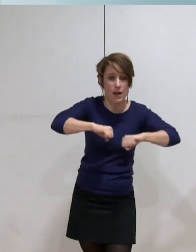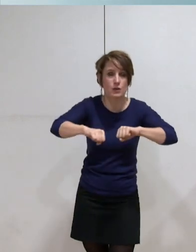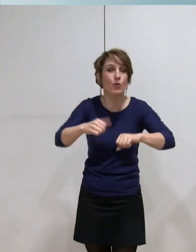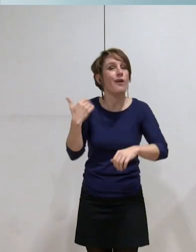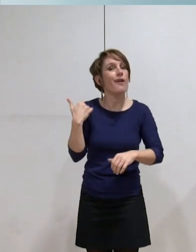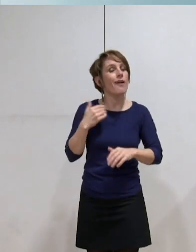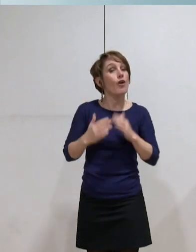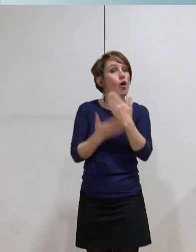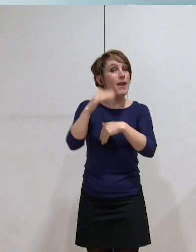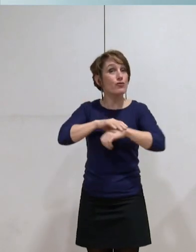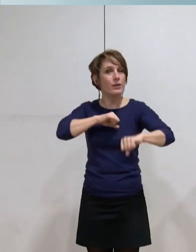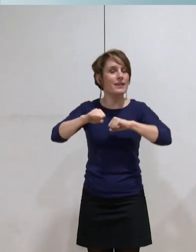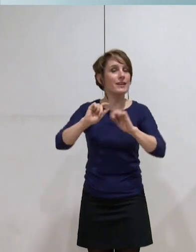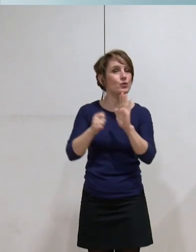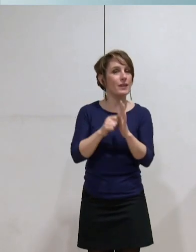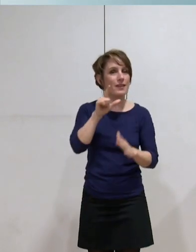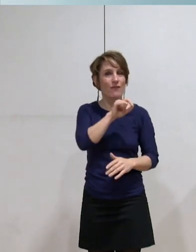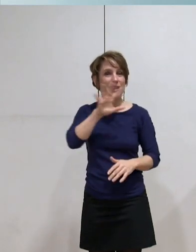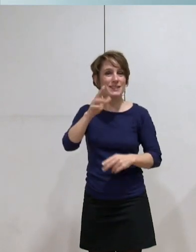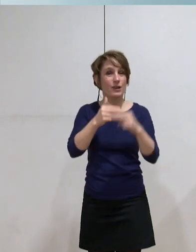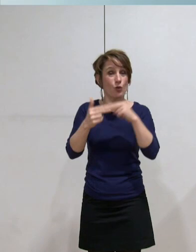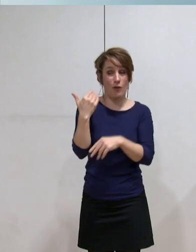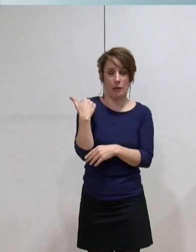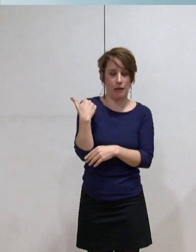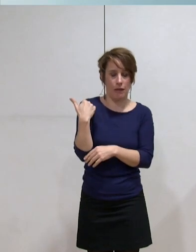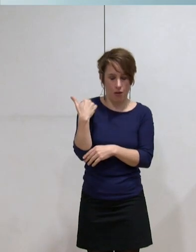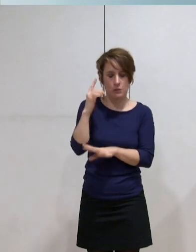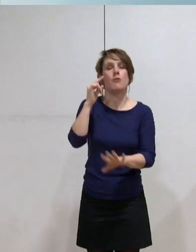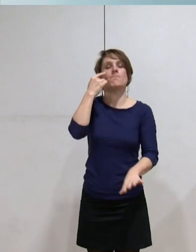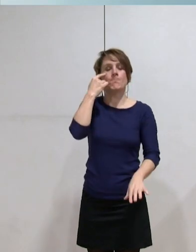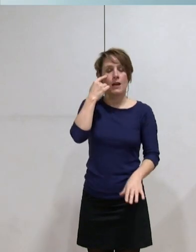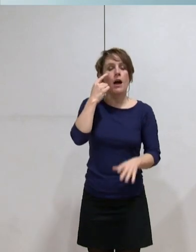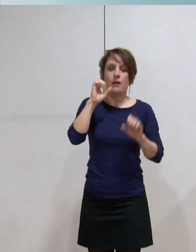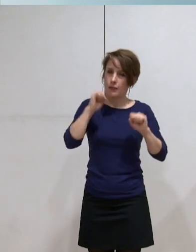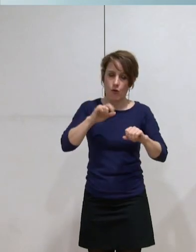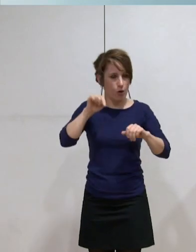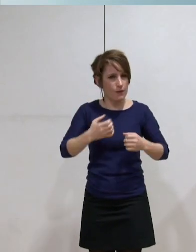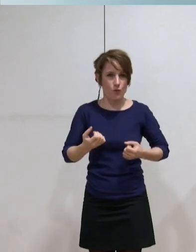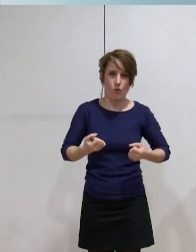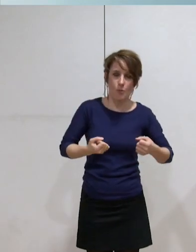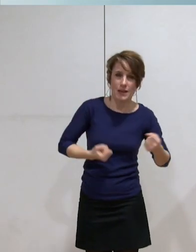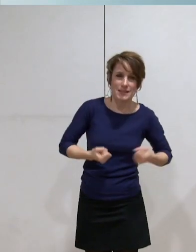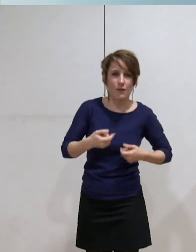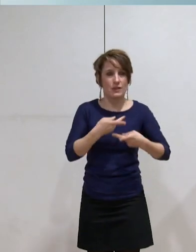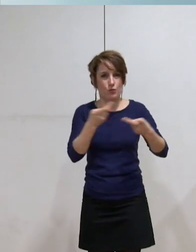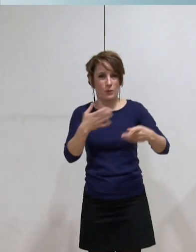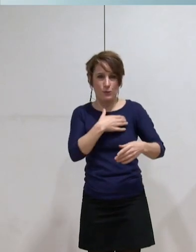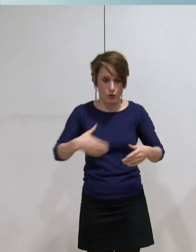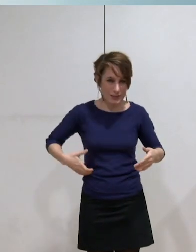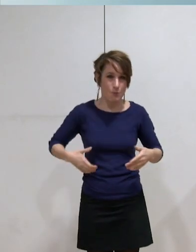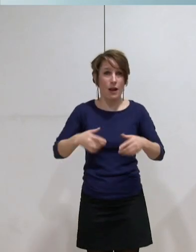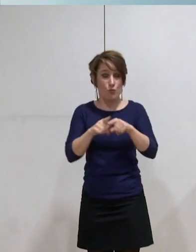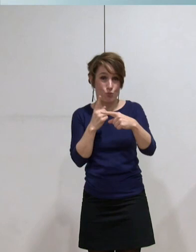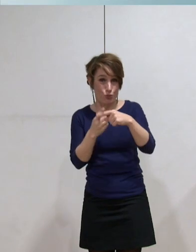25 novembre pour travailler à la transformation de nos services publics municipaux et de notre administration